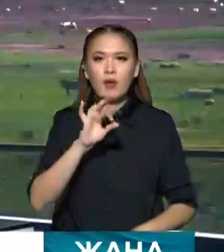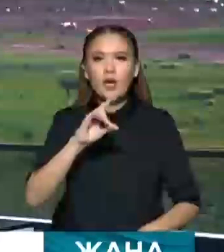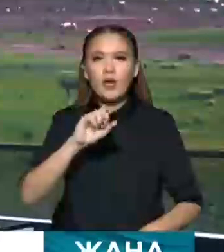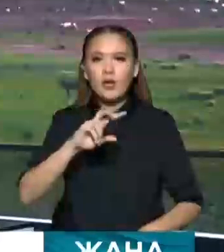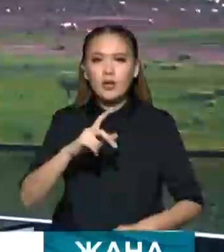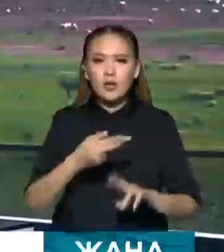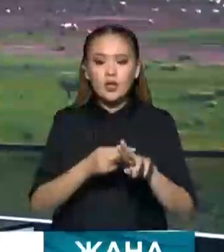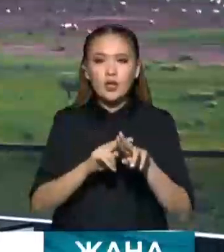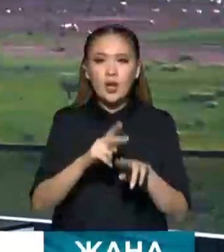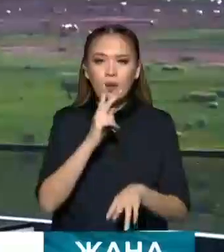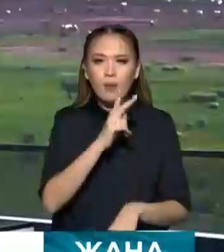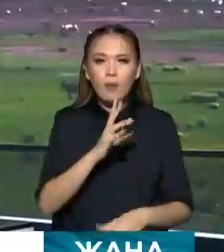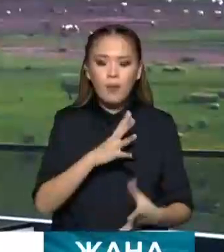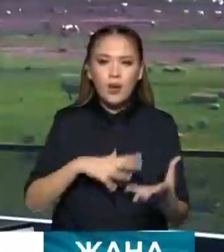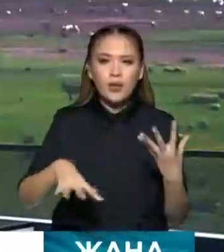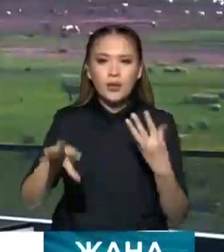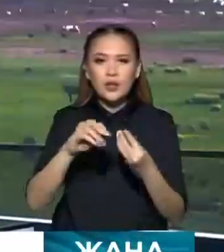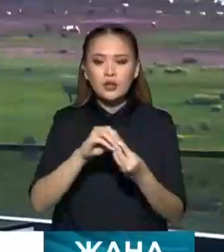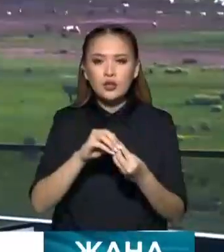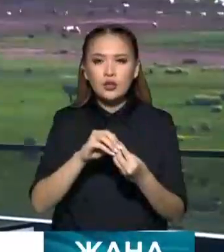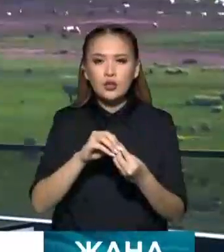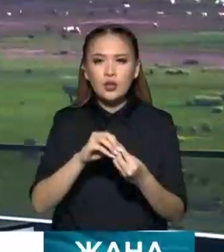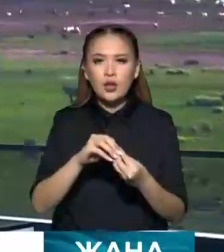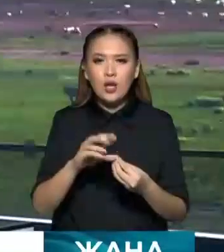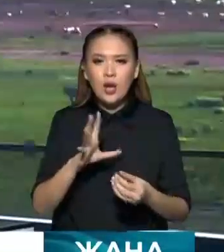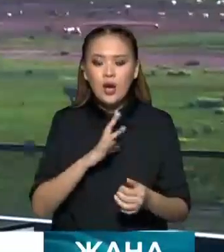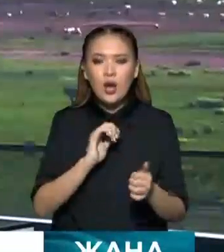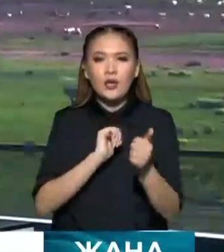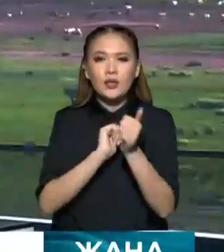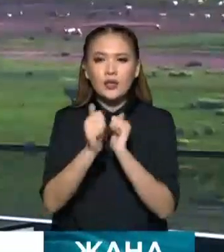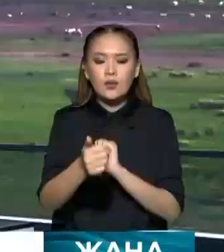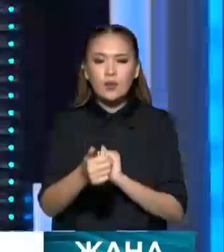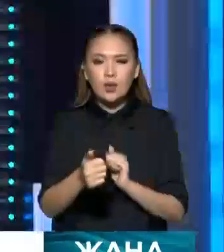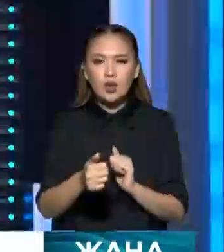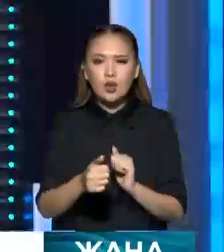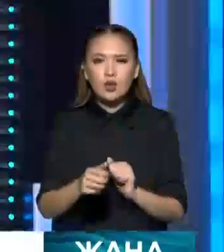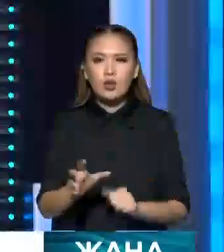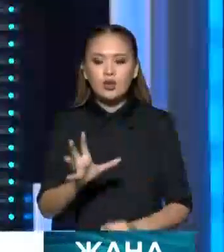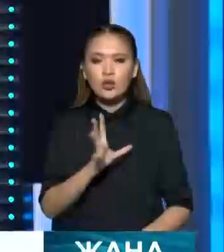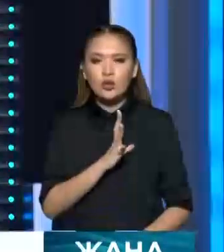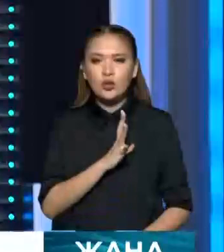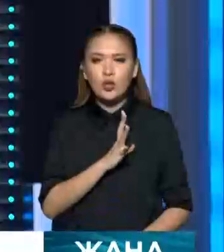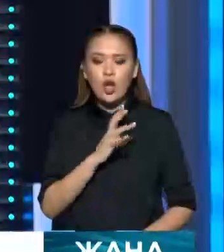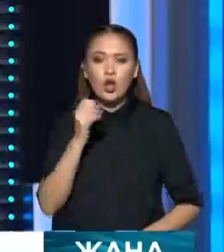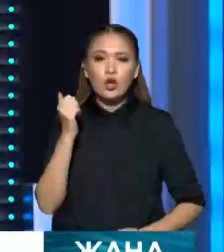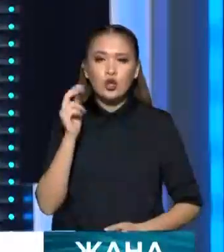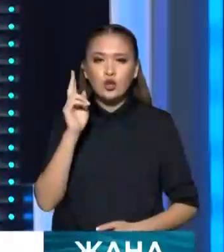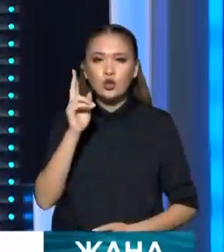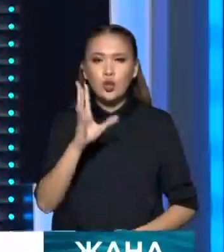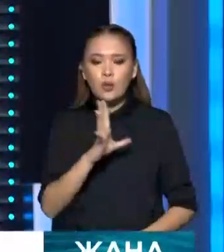бар, солардың барлығын іс жүзіне асырып жатыр. Жаңа күресіп жүргендермен қалай? Енді